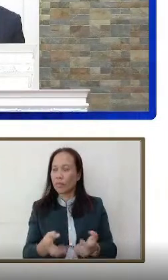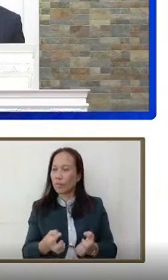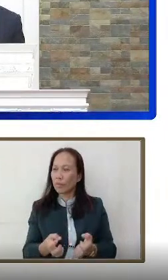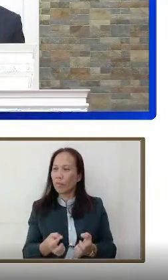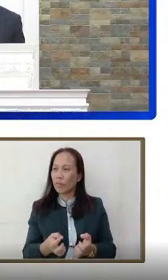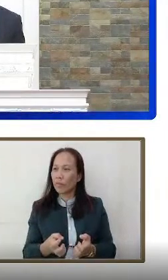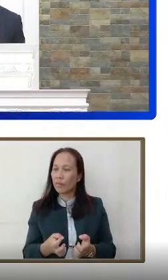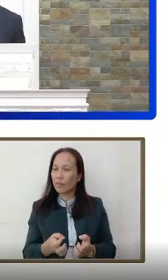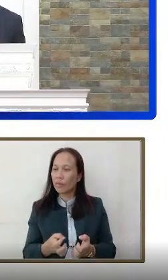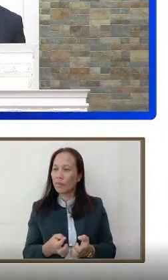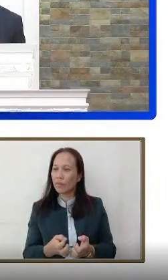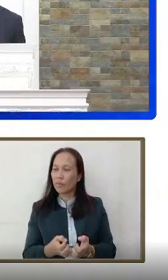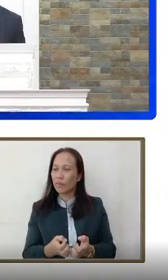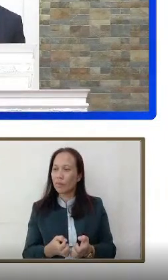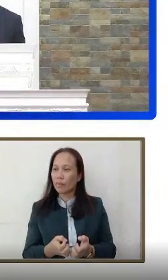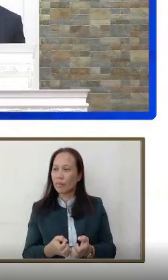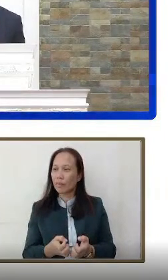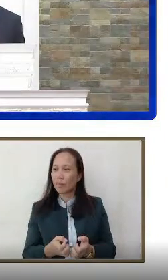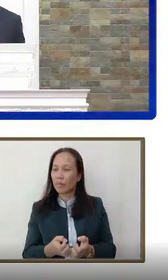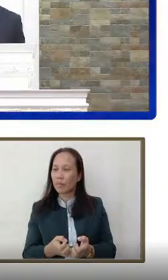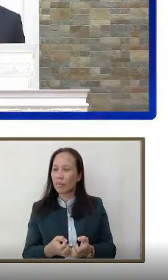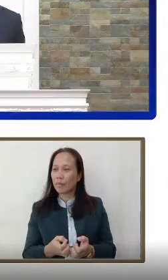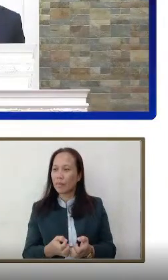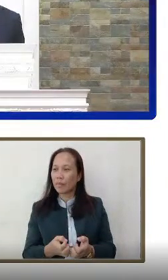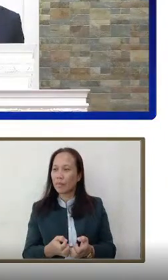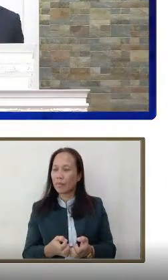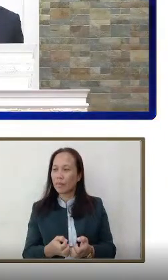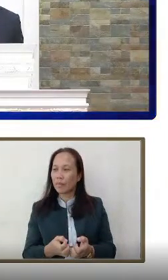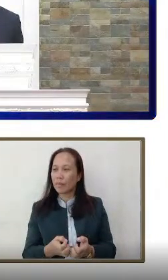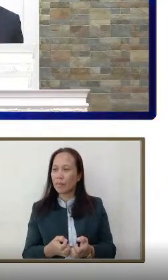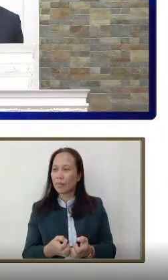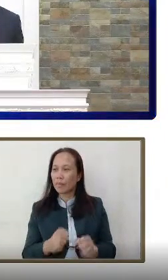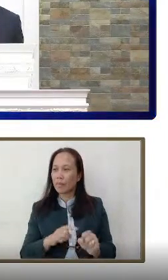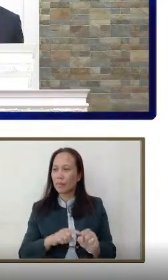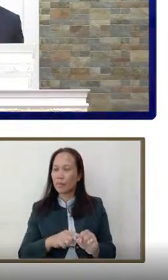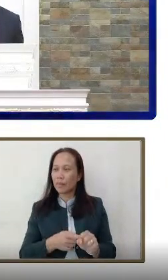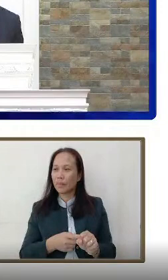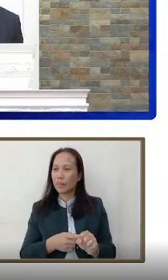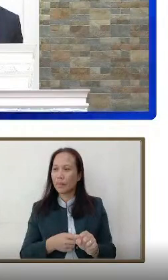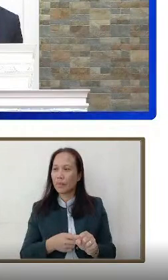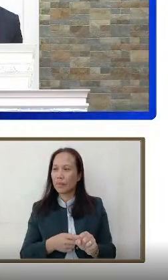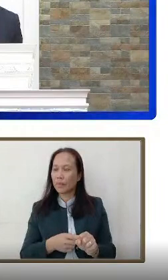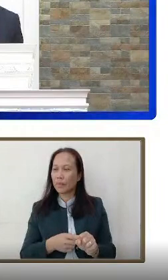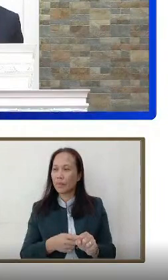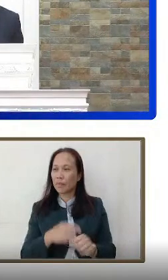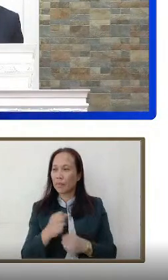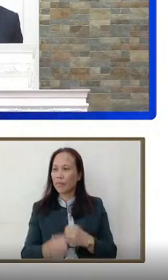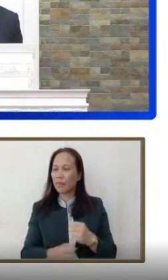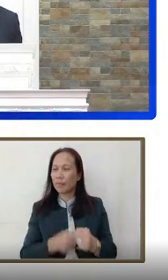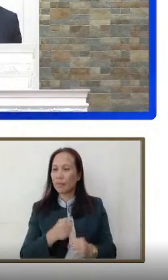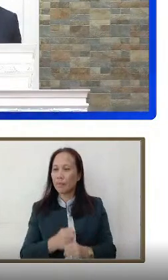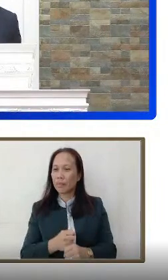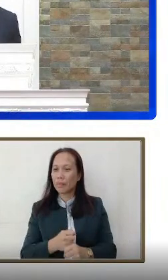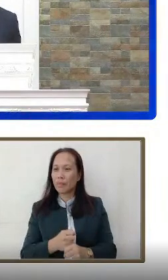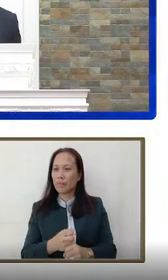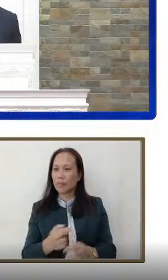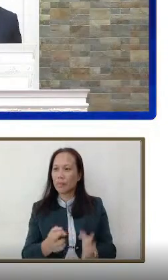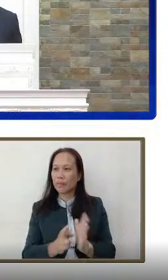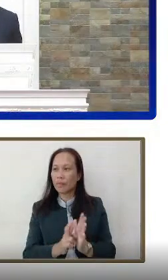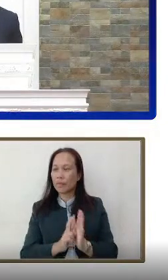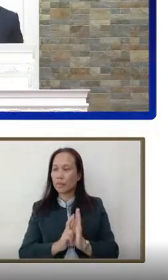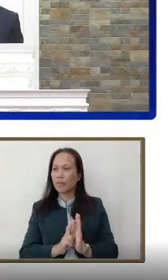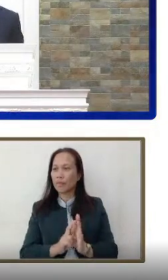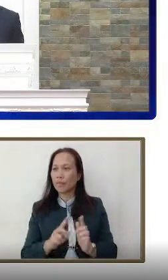simula na sa semester na to ay ni-require na natin ang bawat estudyante ay makakasama sa